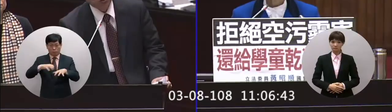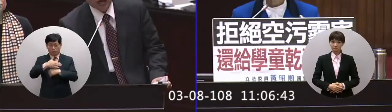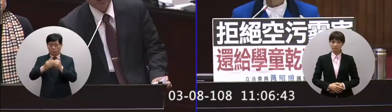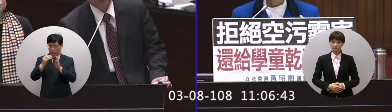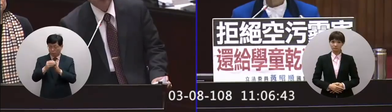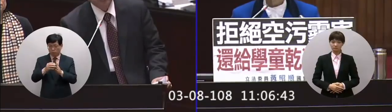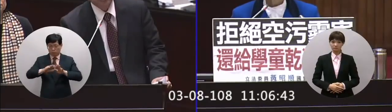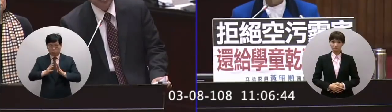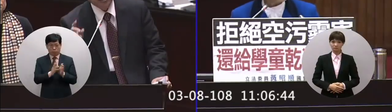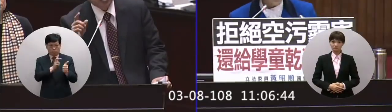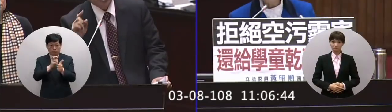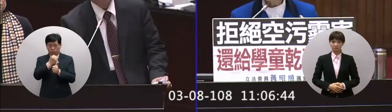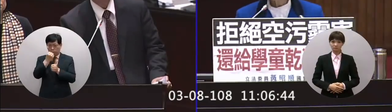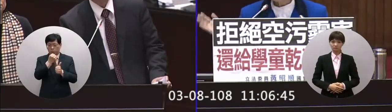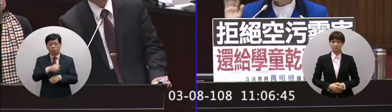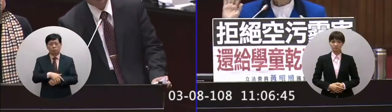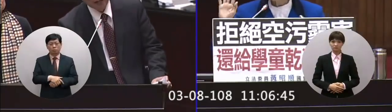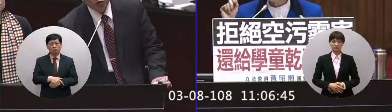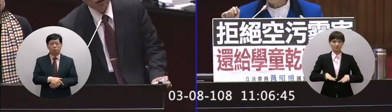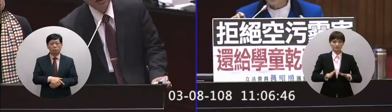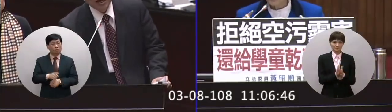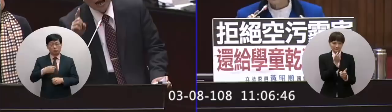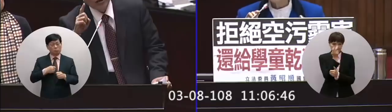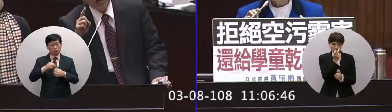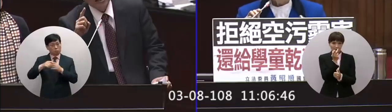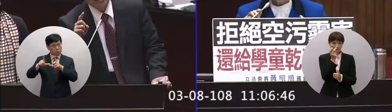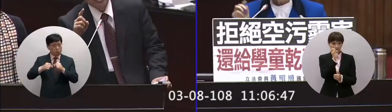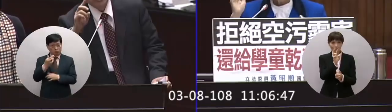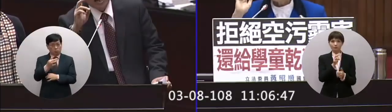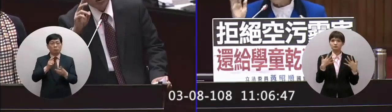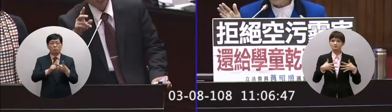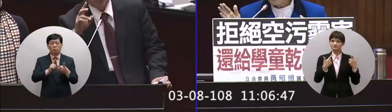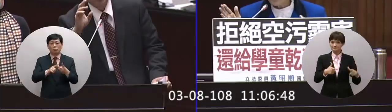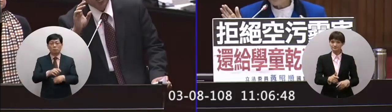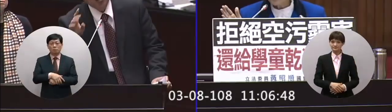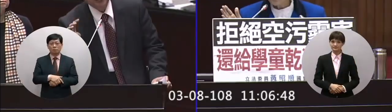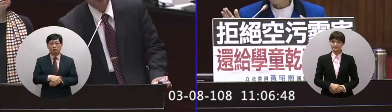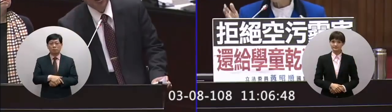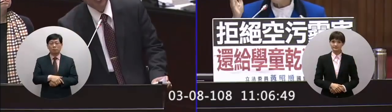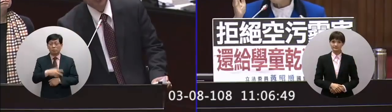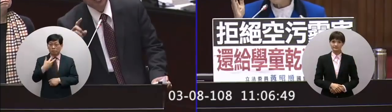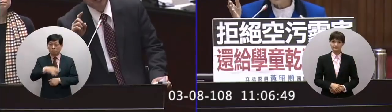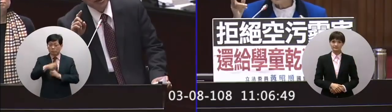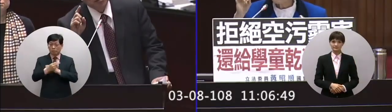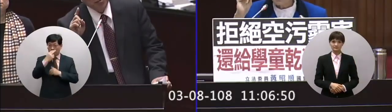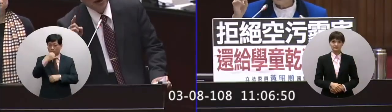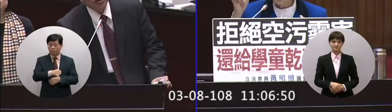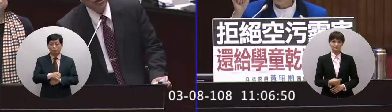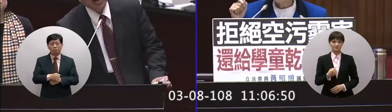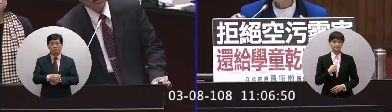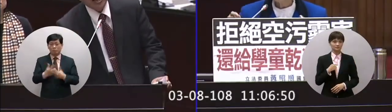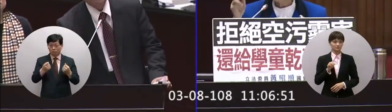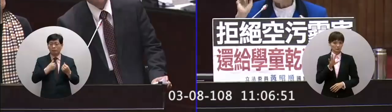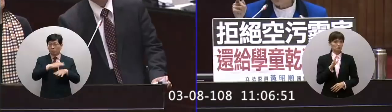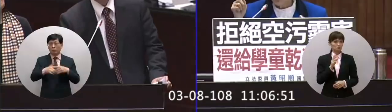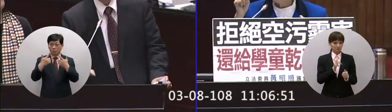及时监控，这个整个 不是及时监控的问题。 啊，过来地基， 这个不是及时监控。本席现在有几件